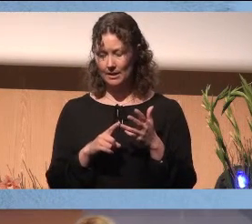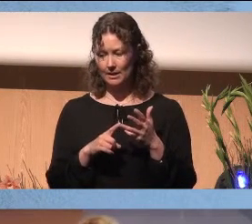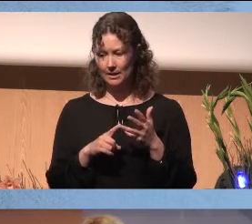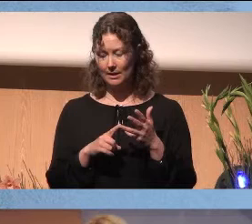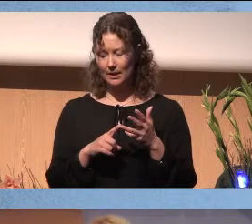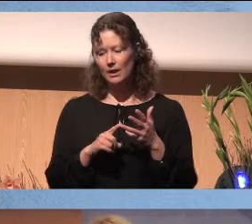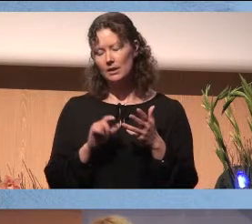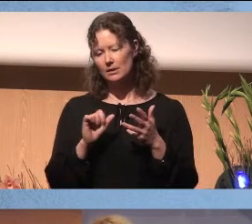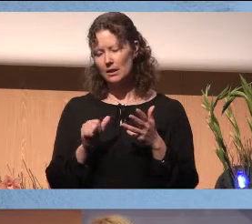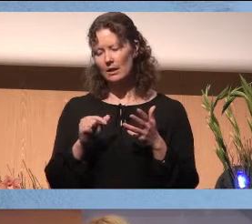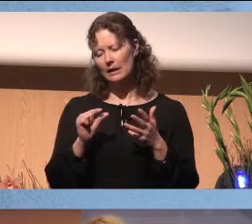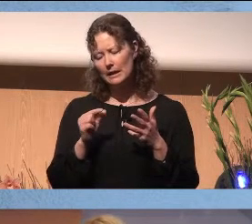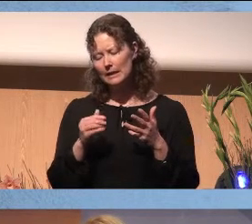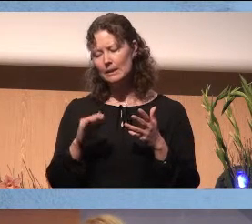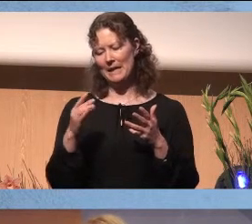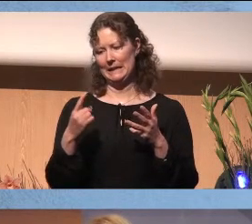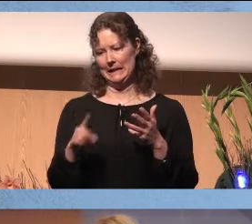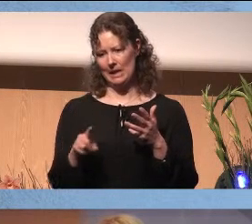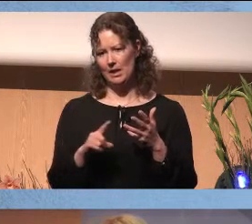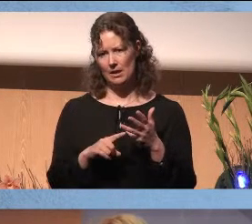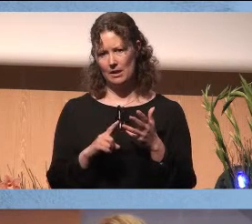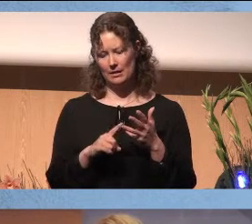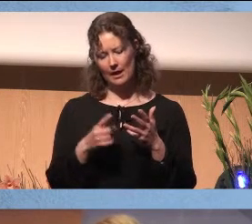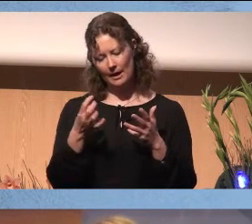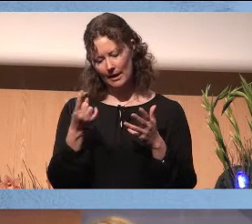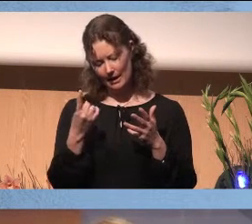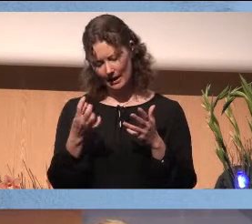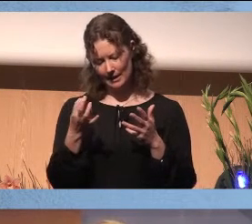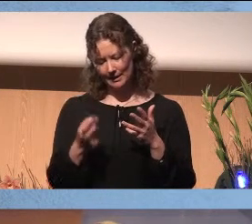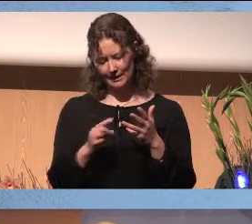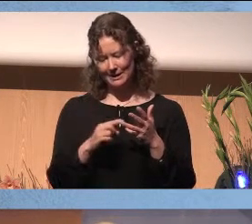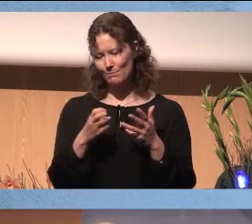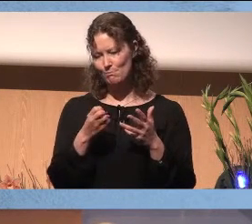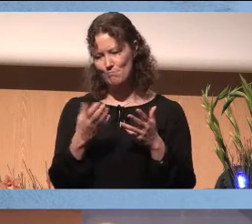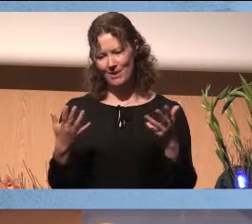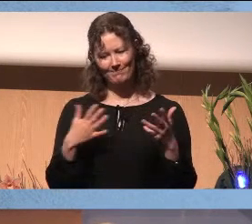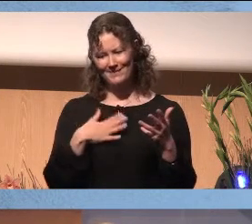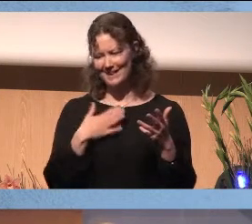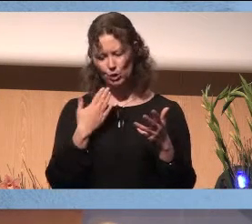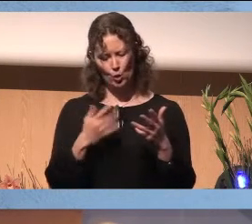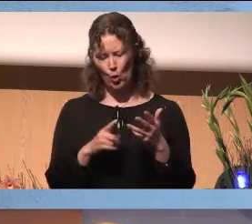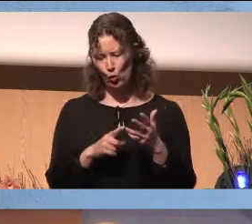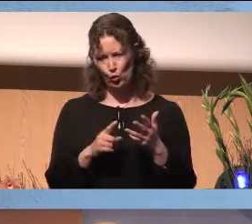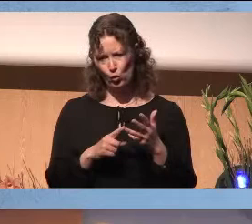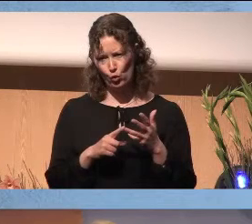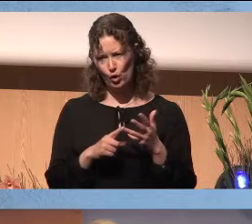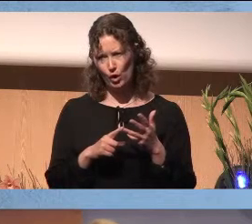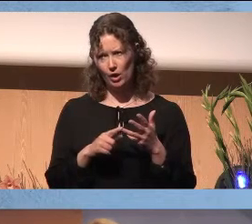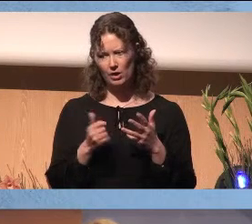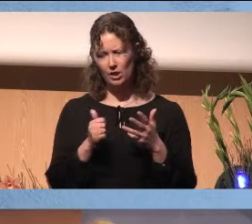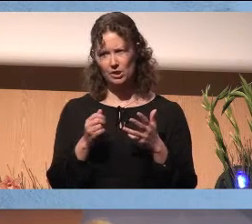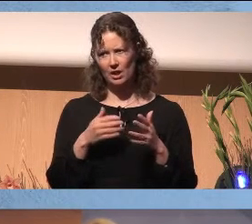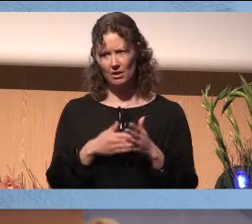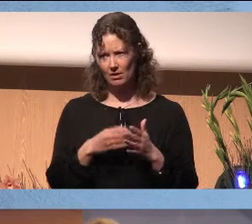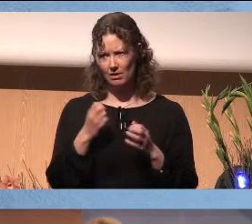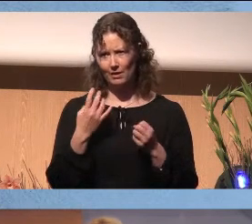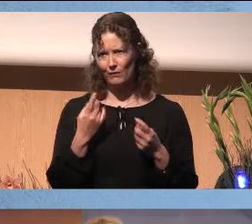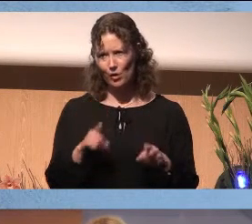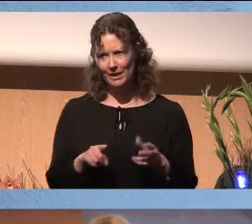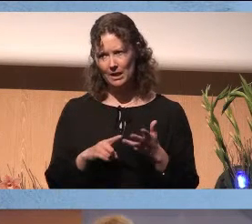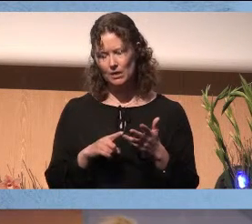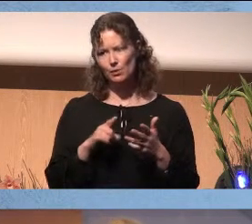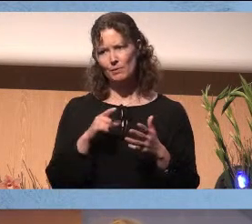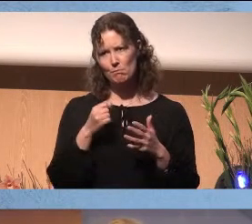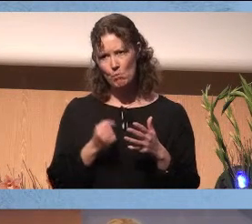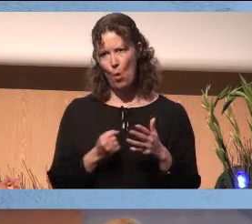Det skal litt mer til. Det en ting som mange ikke liker så godt, for de kanskje ikke får det til, som vi må begynne å gjøre